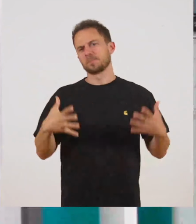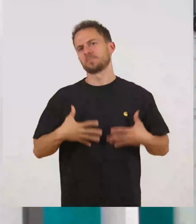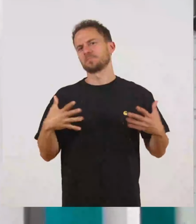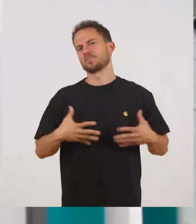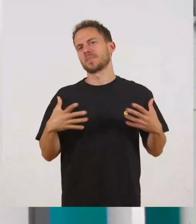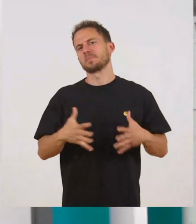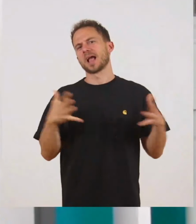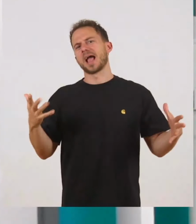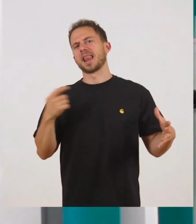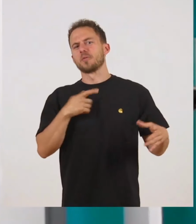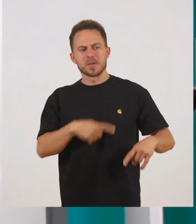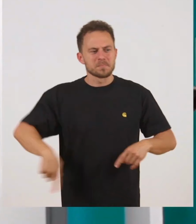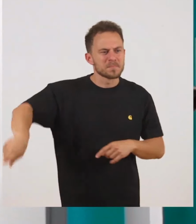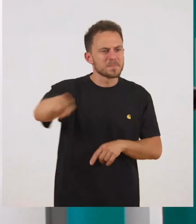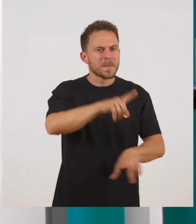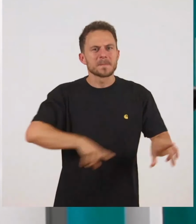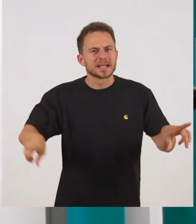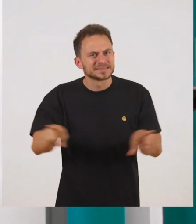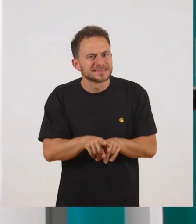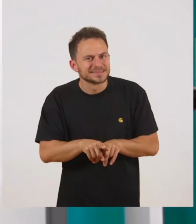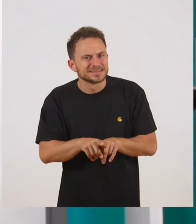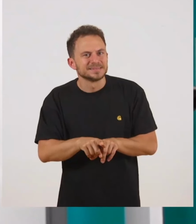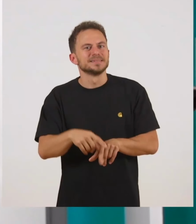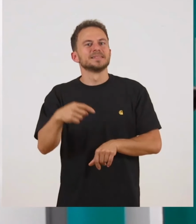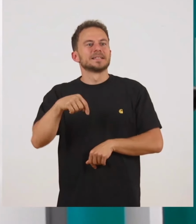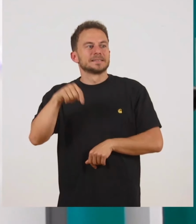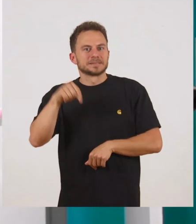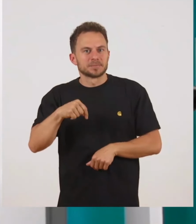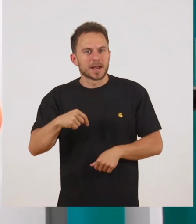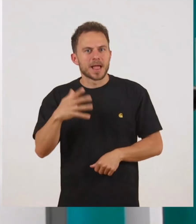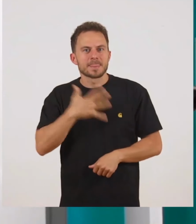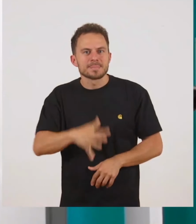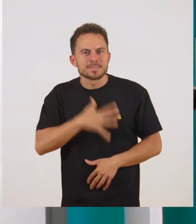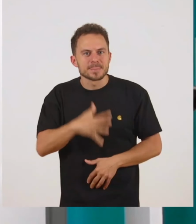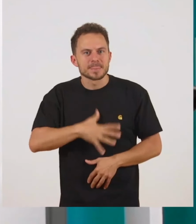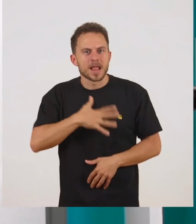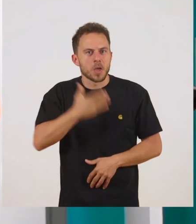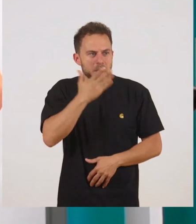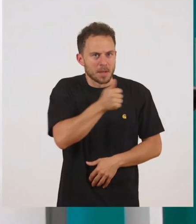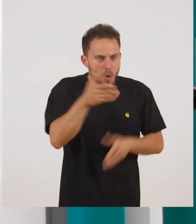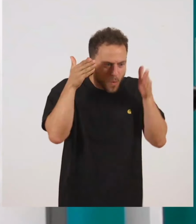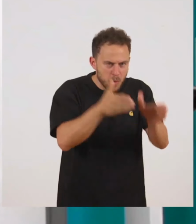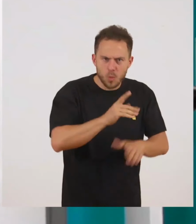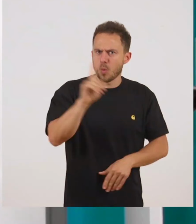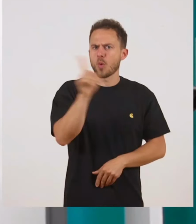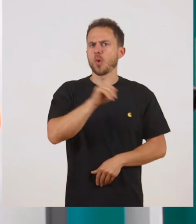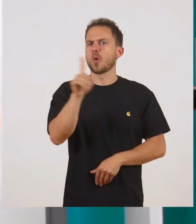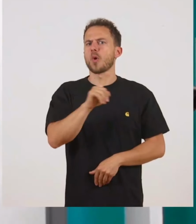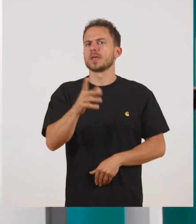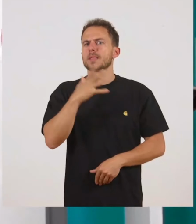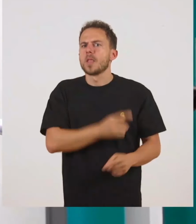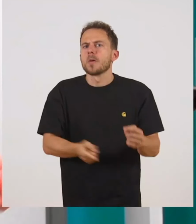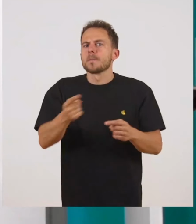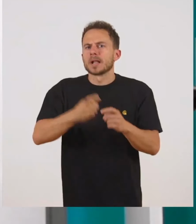σήμερα μαζί σας. Και έχω όρεξη παιδιά, πέρα από το μάθημα που θα κάνουμε, να σκεφτούμε σήμερα πως